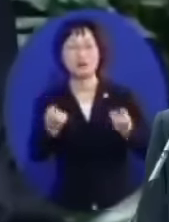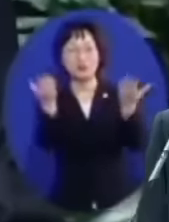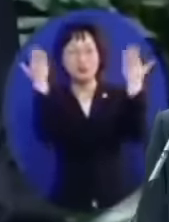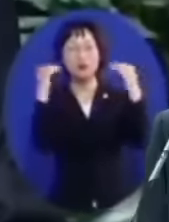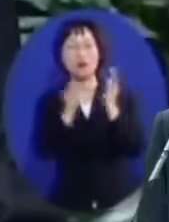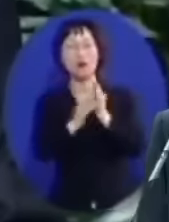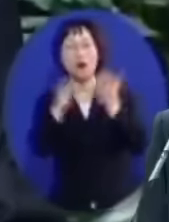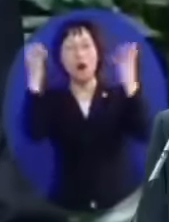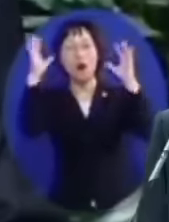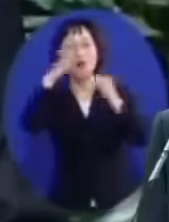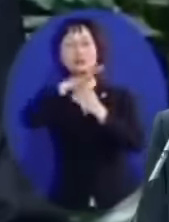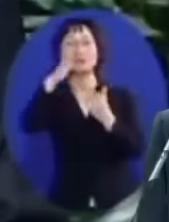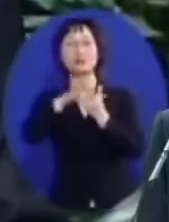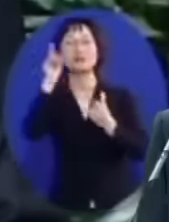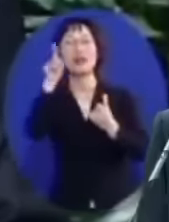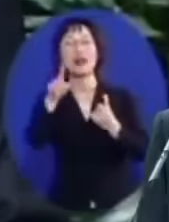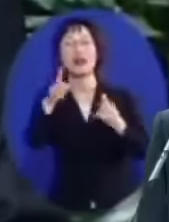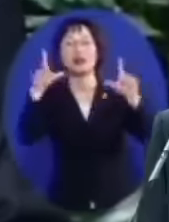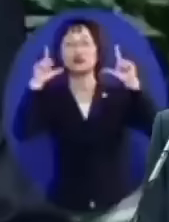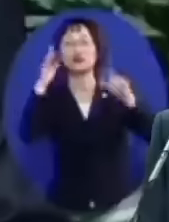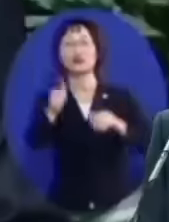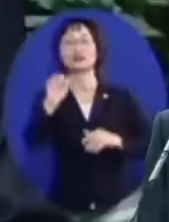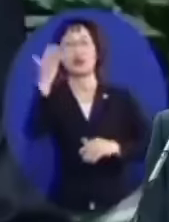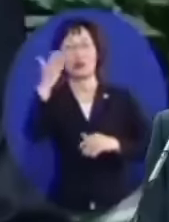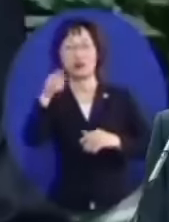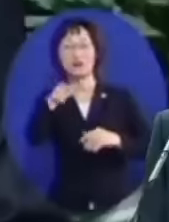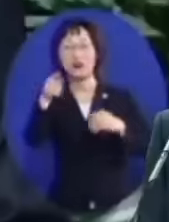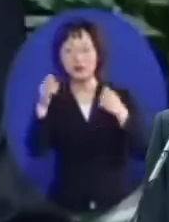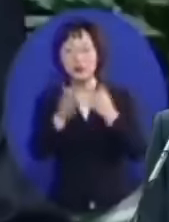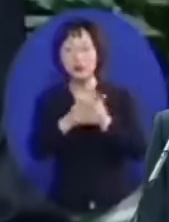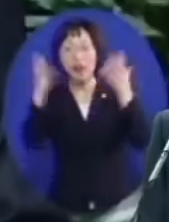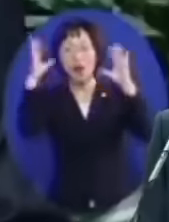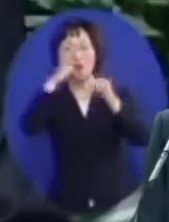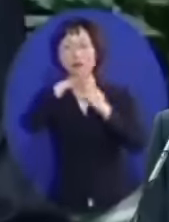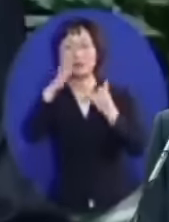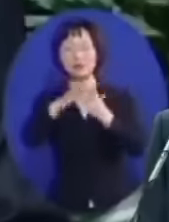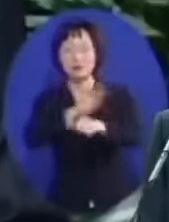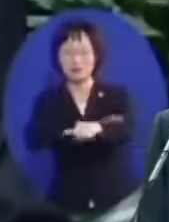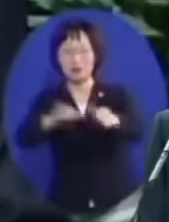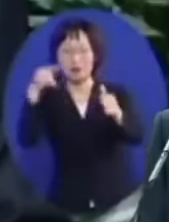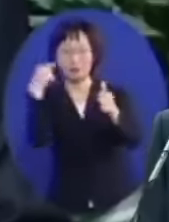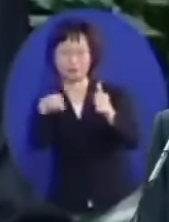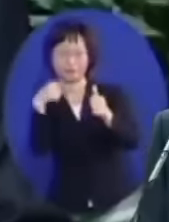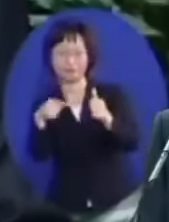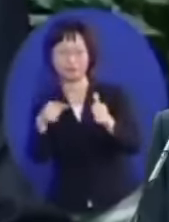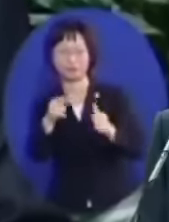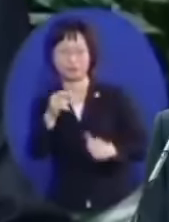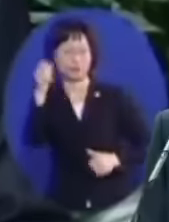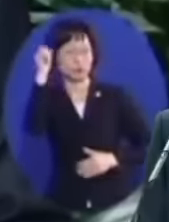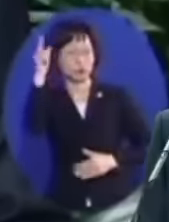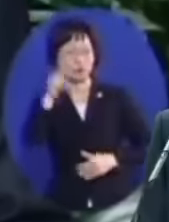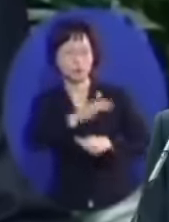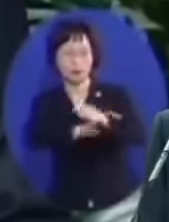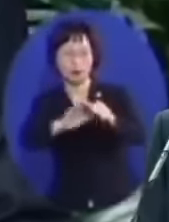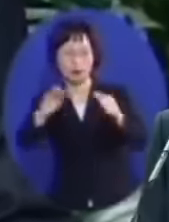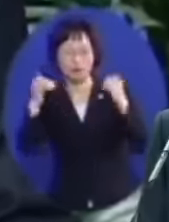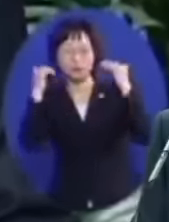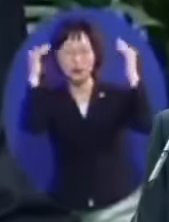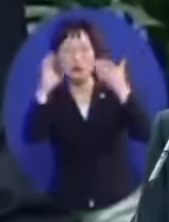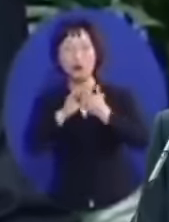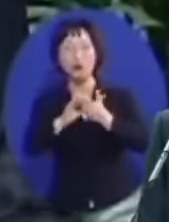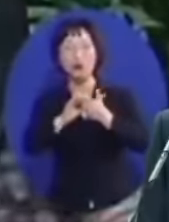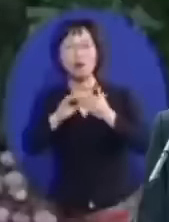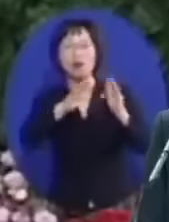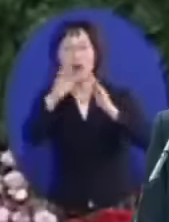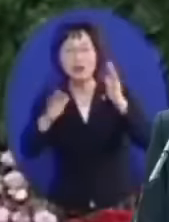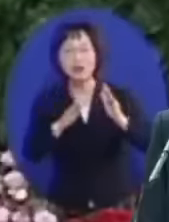내일의 주인이 되는 것입니다. 그러므로 어린이를 잘 교육시켜 훌륭하게 자라게 하는데 가정과 사회,